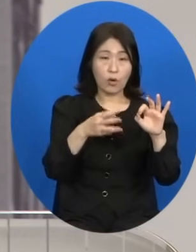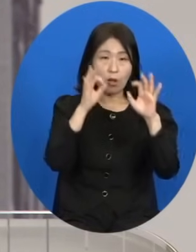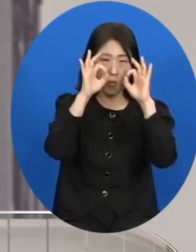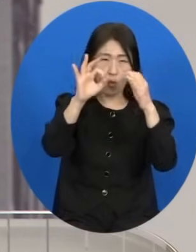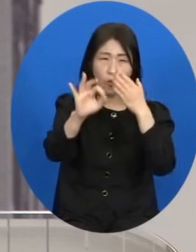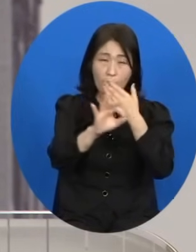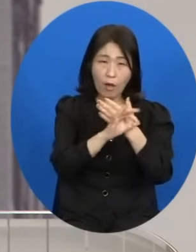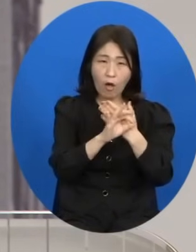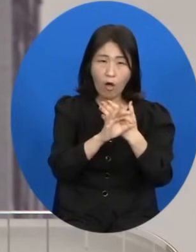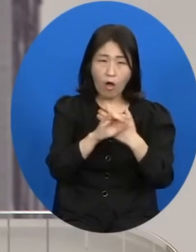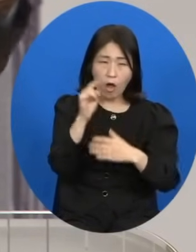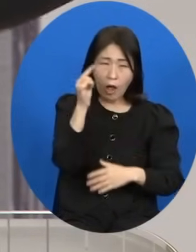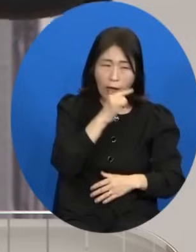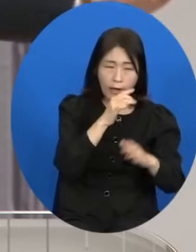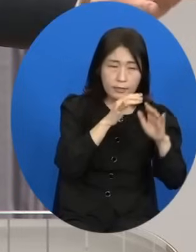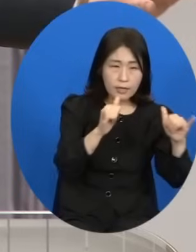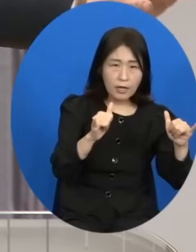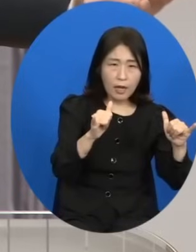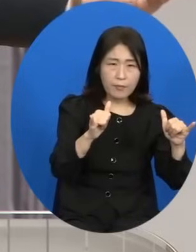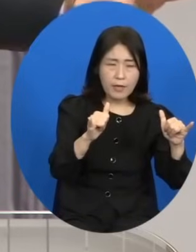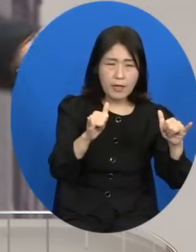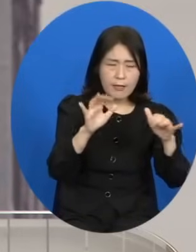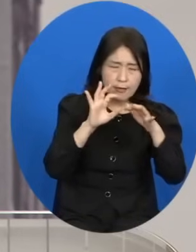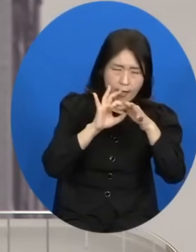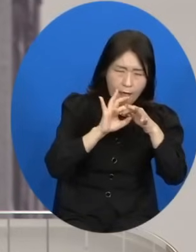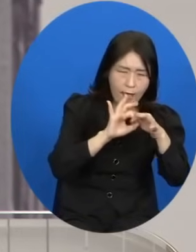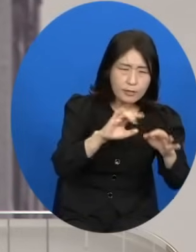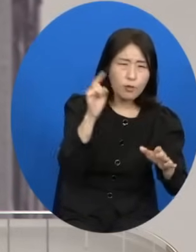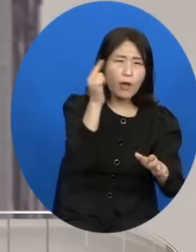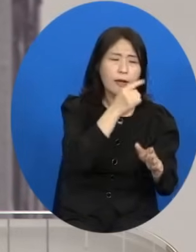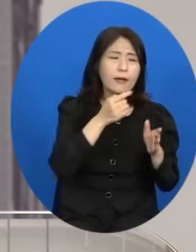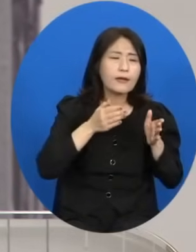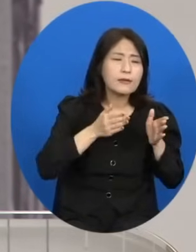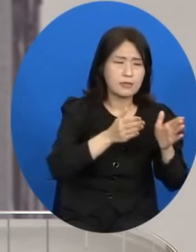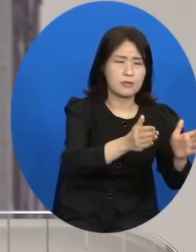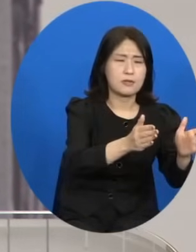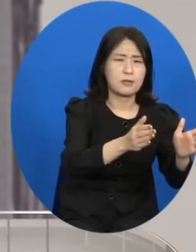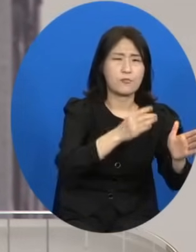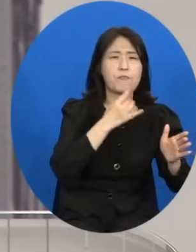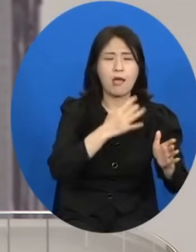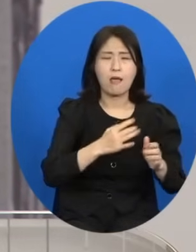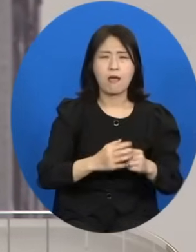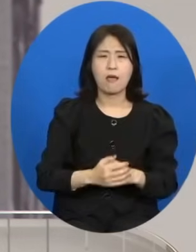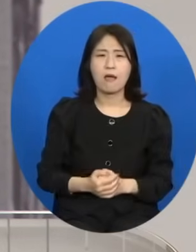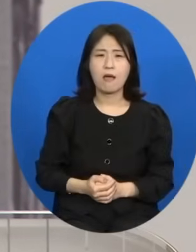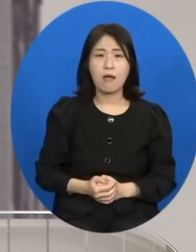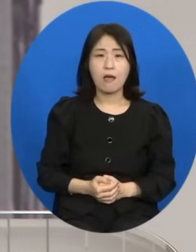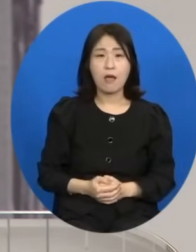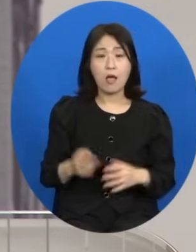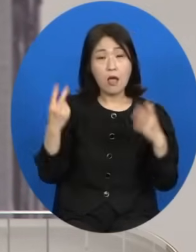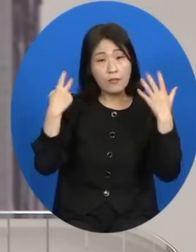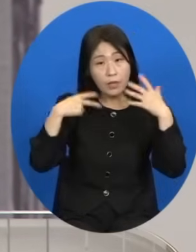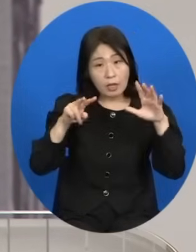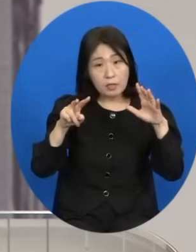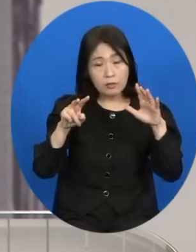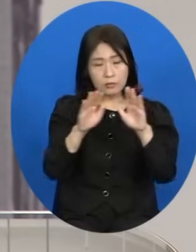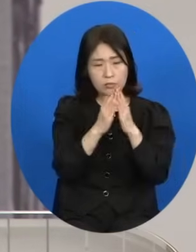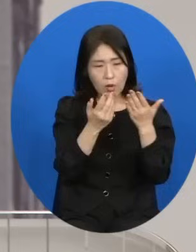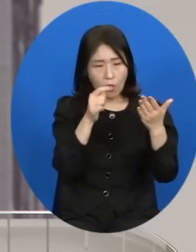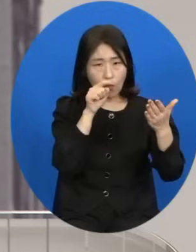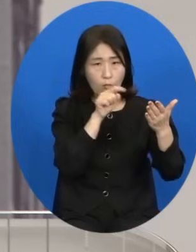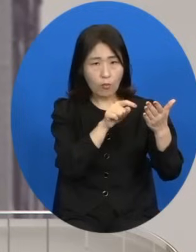계속 악한 그 방향으로 가게 된다는 겁니다 사랑하는 여러분 다니엘서는 전반적으로 무슨 얘기를 하고